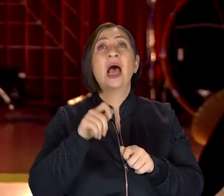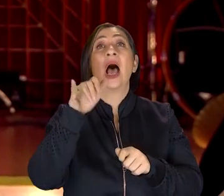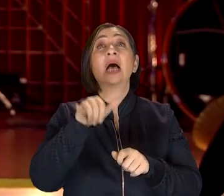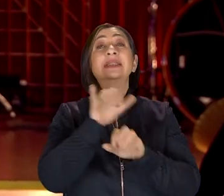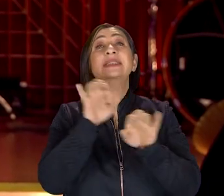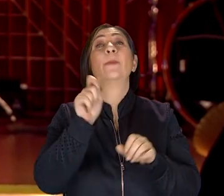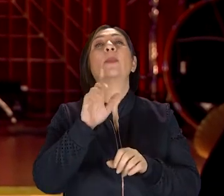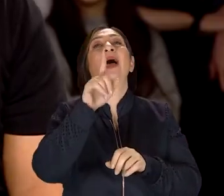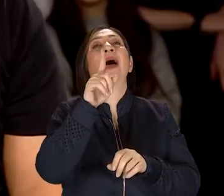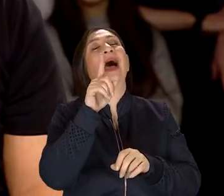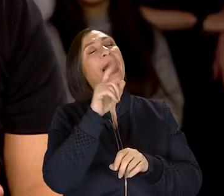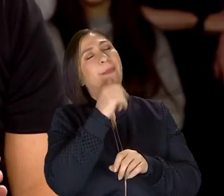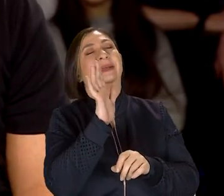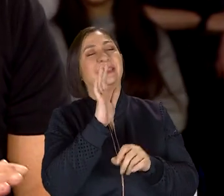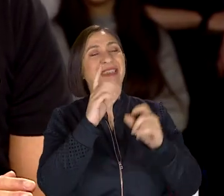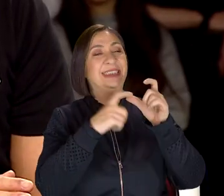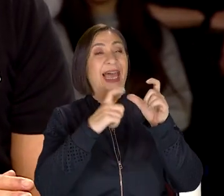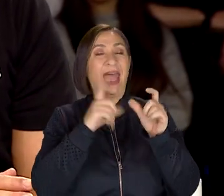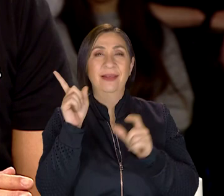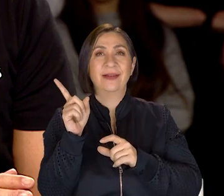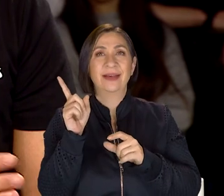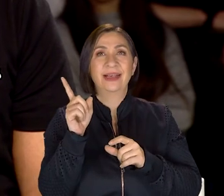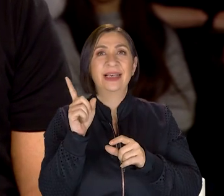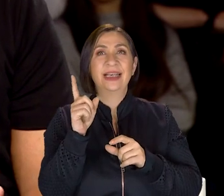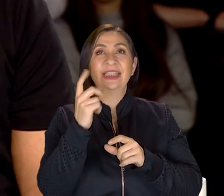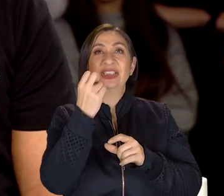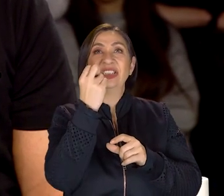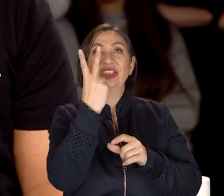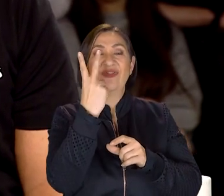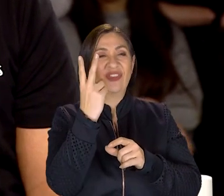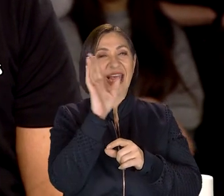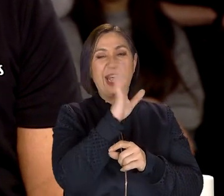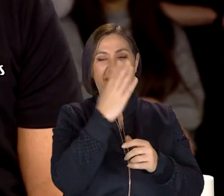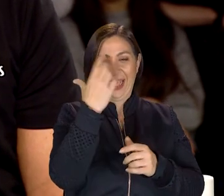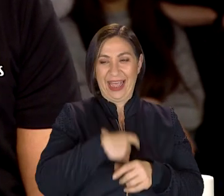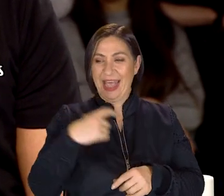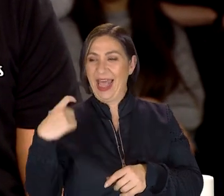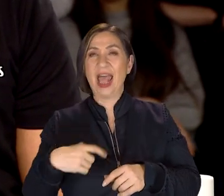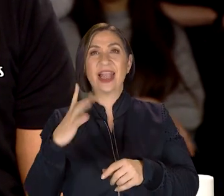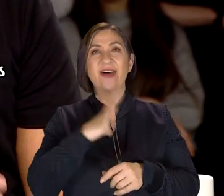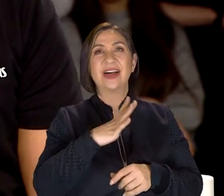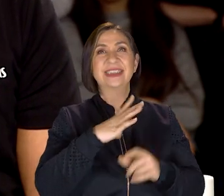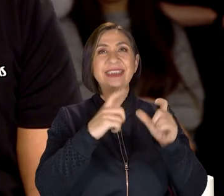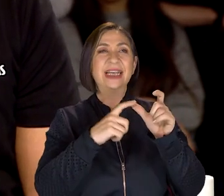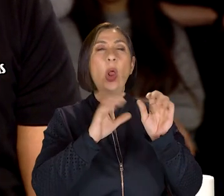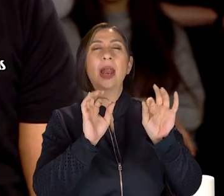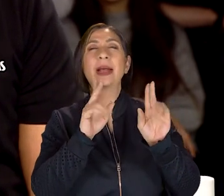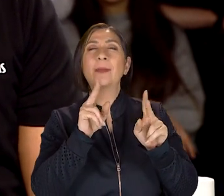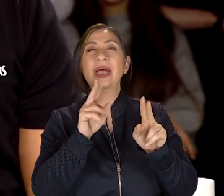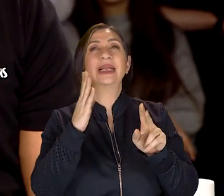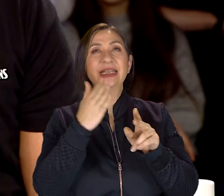haksızlık etmiyorum. Serdar abi yani şöyle böyle çift karakterler vardır ya. Ben biraz ona benzetiyorum Serdar'ı. Şimdi